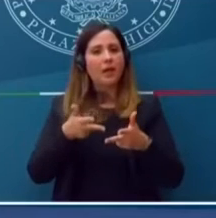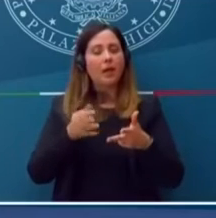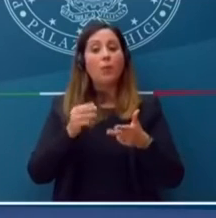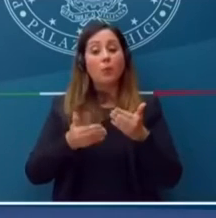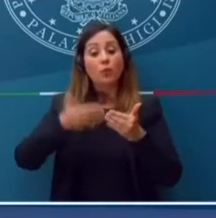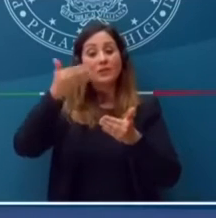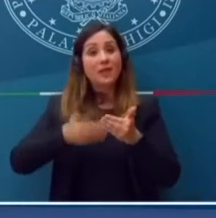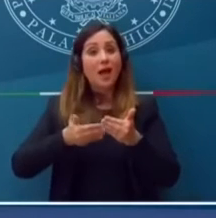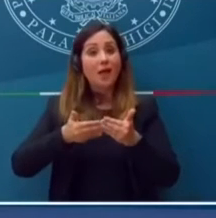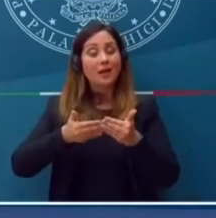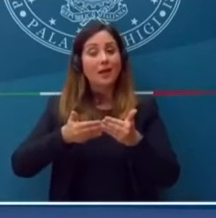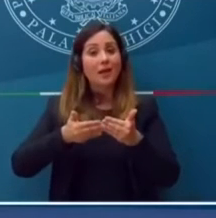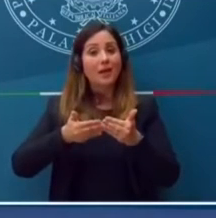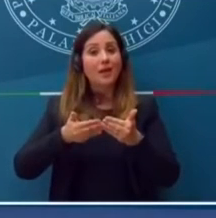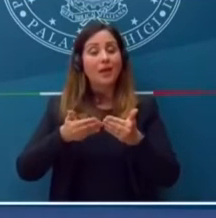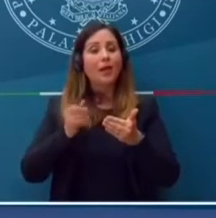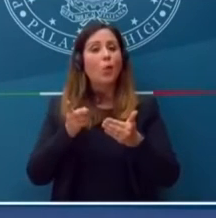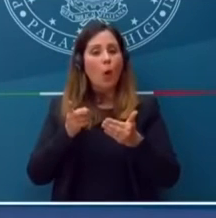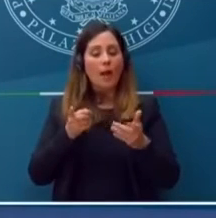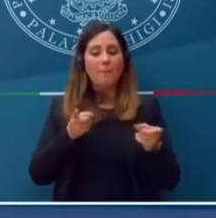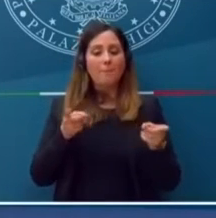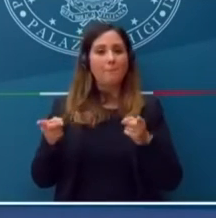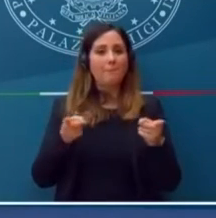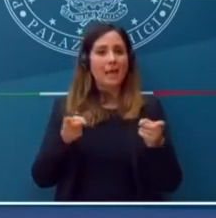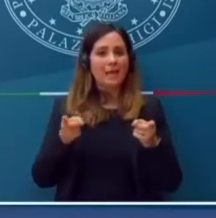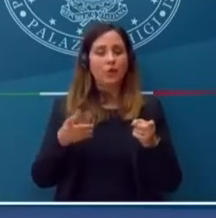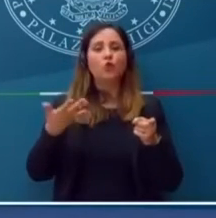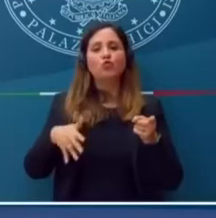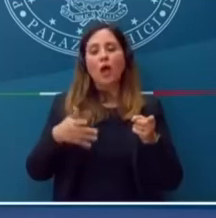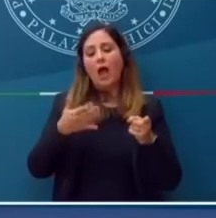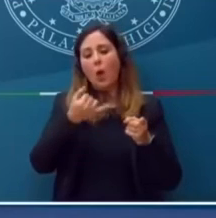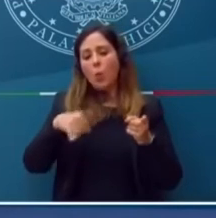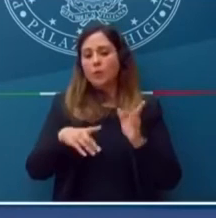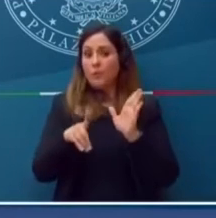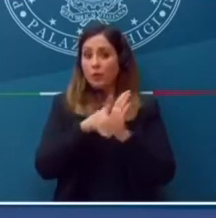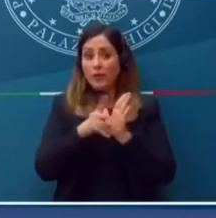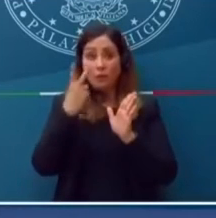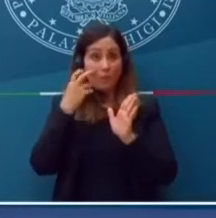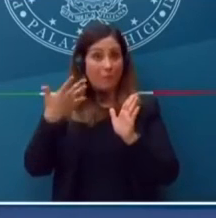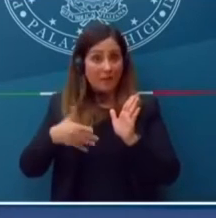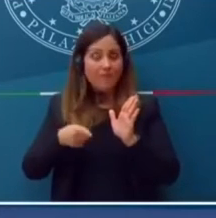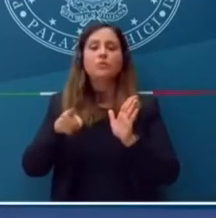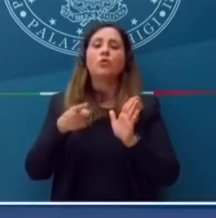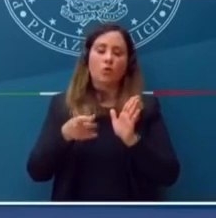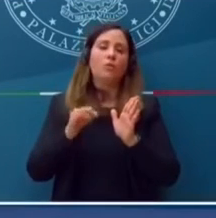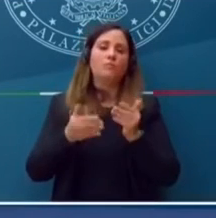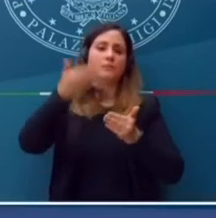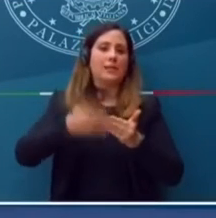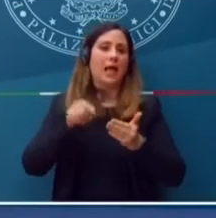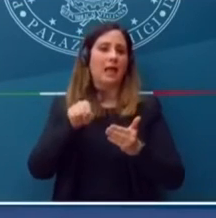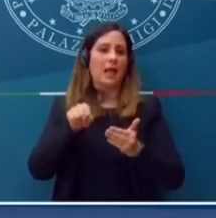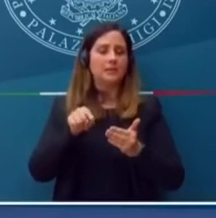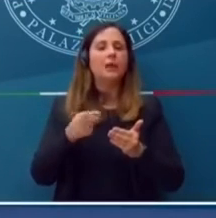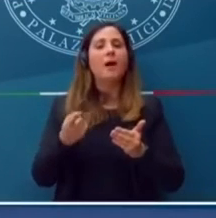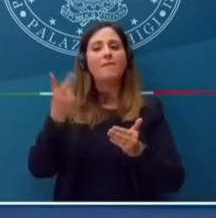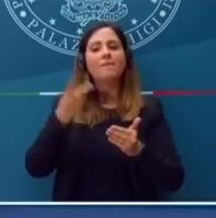scadenza, diciamo, del periodo previsto nell'ultimo decreto. Però nell'ultimo decreto si dice anche che c'è una